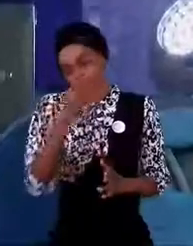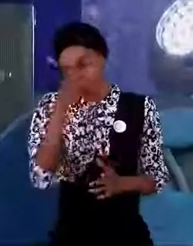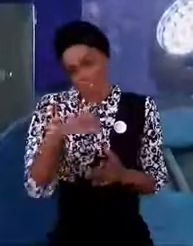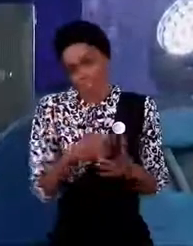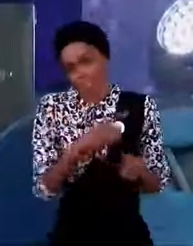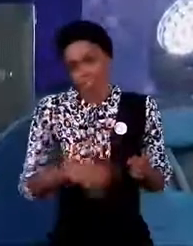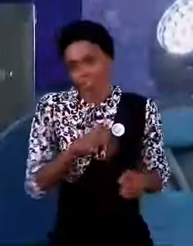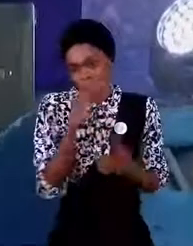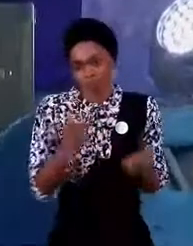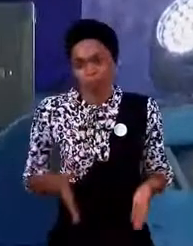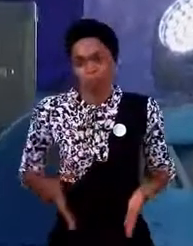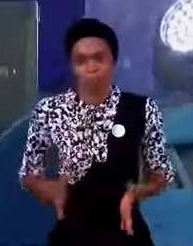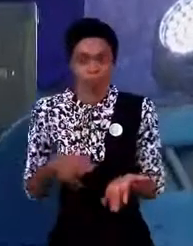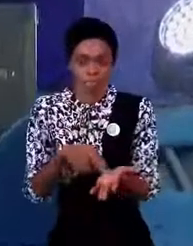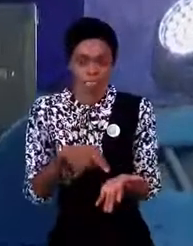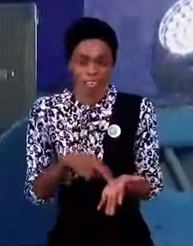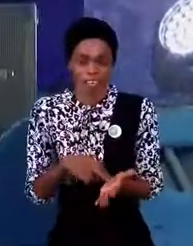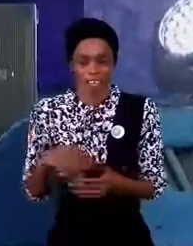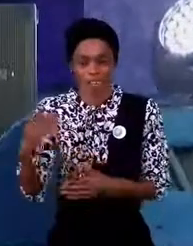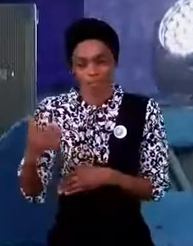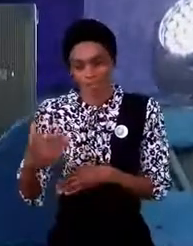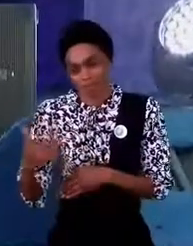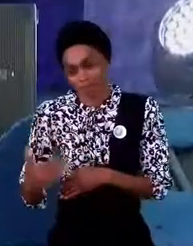ticket pasteur docteur WR.com.